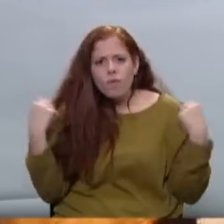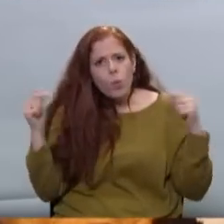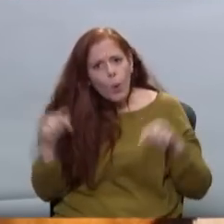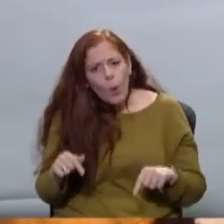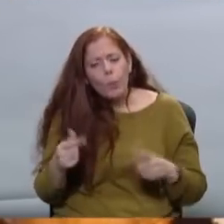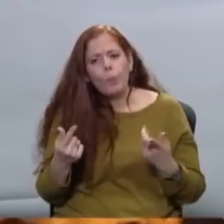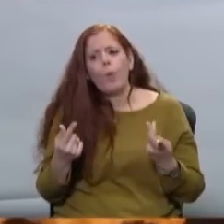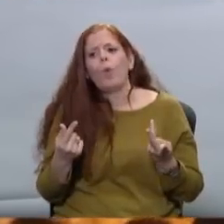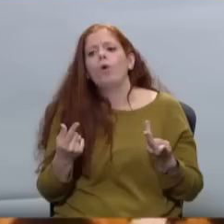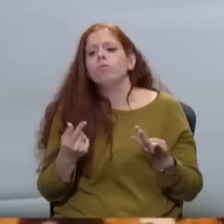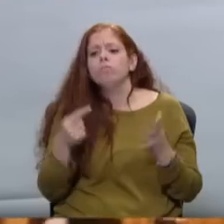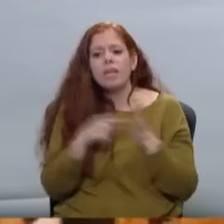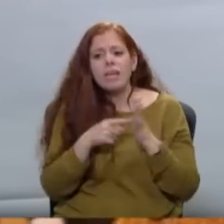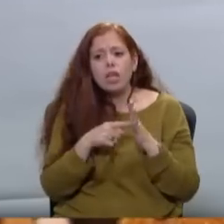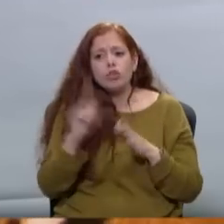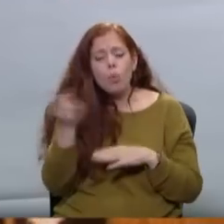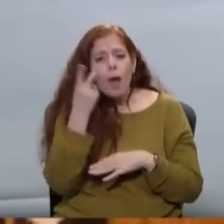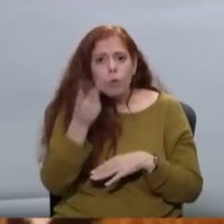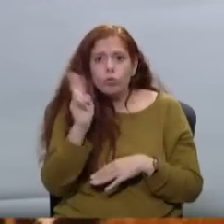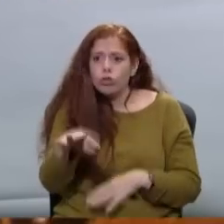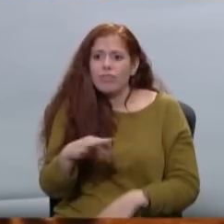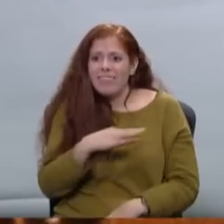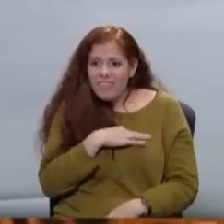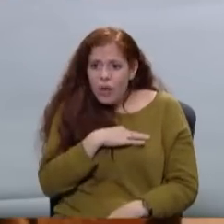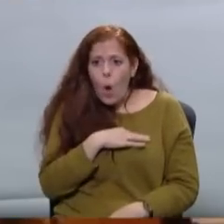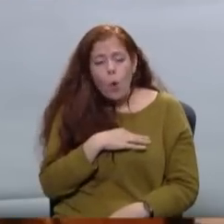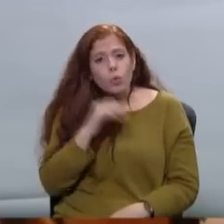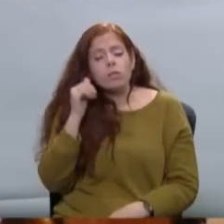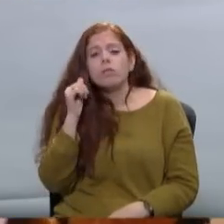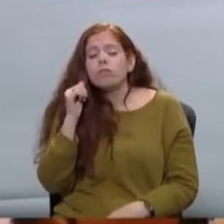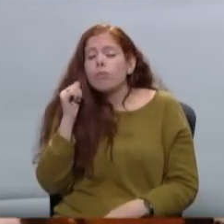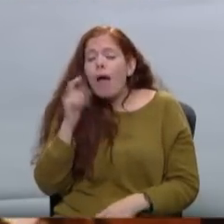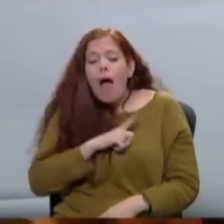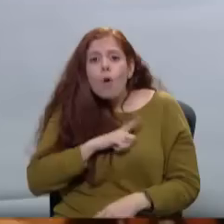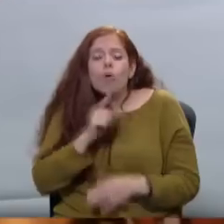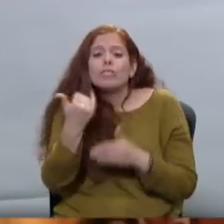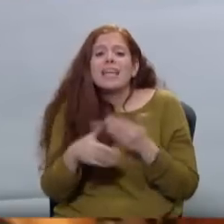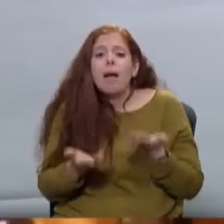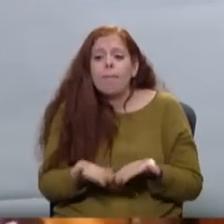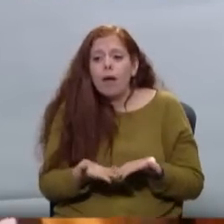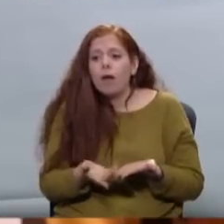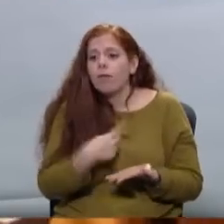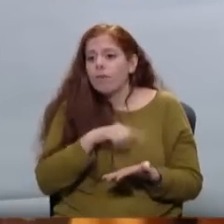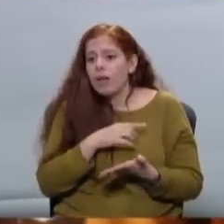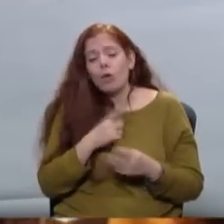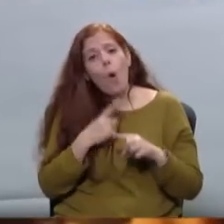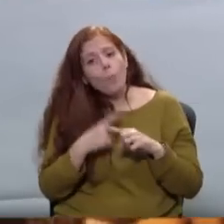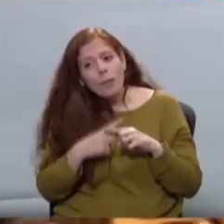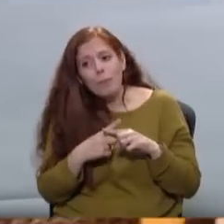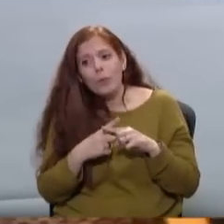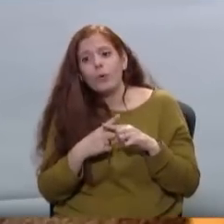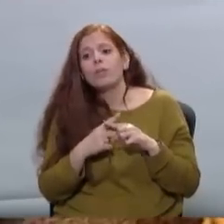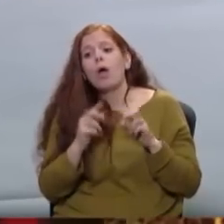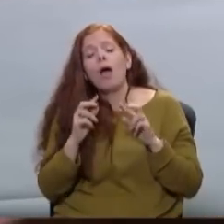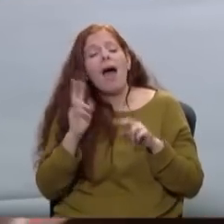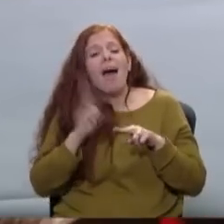for us to be here, for everyone to see that there are victims waiting every day for this to end. And we feel optimistic that hopefully after everything